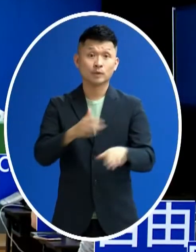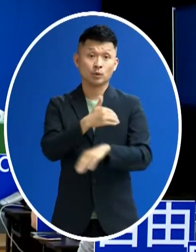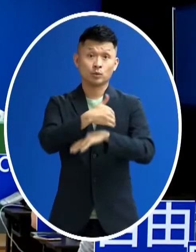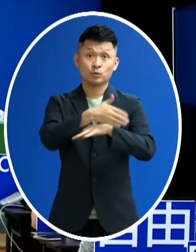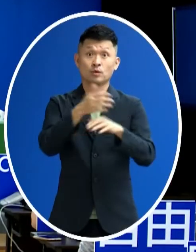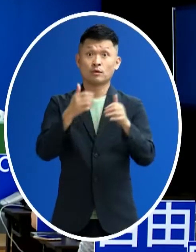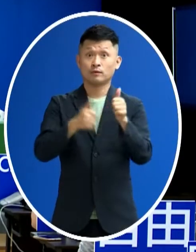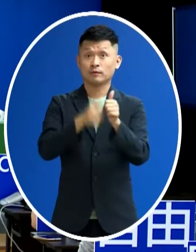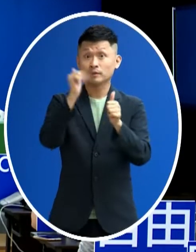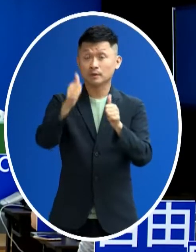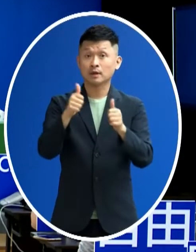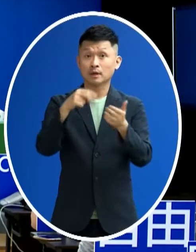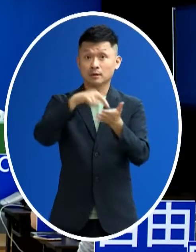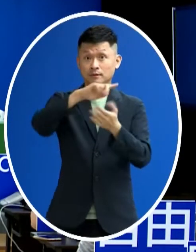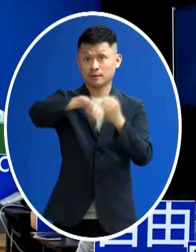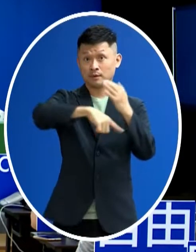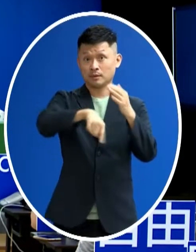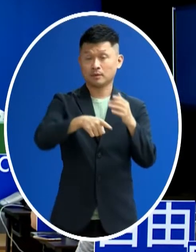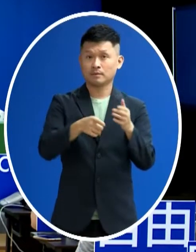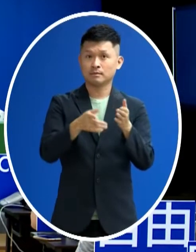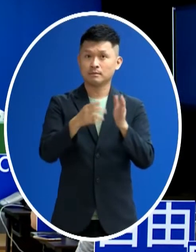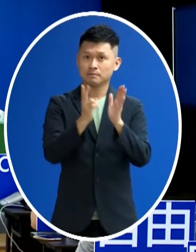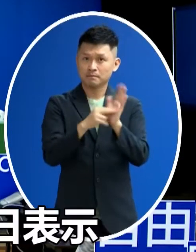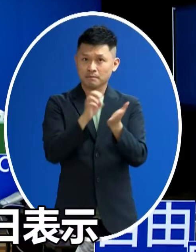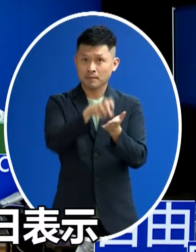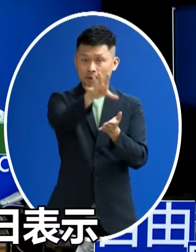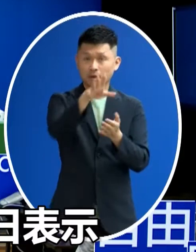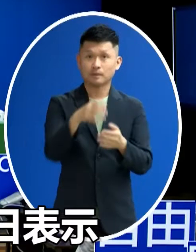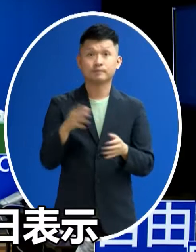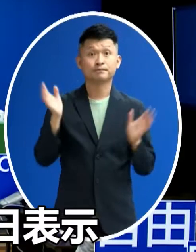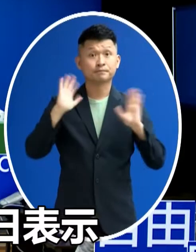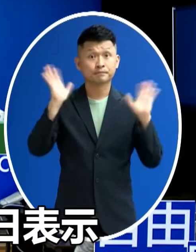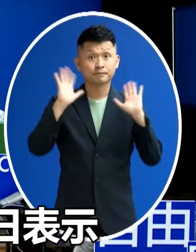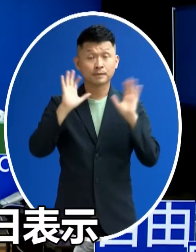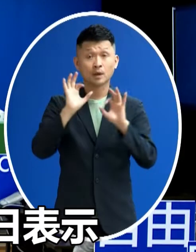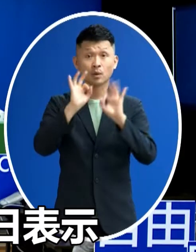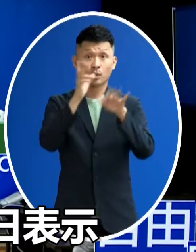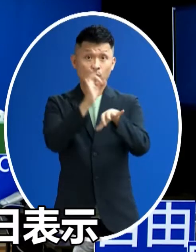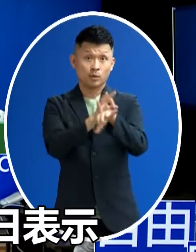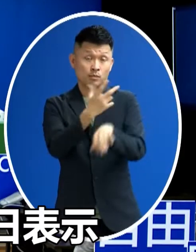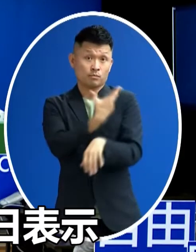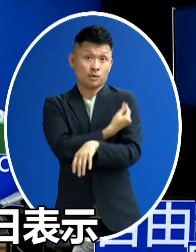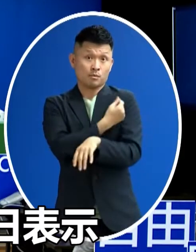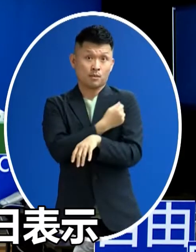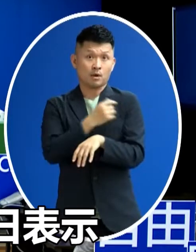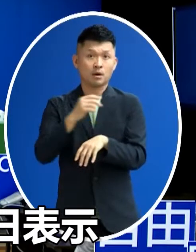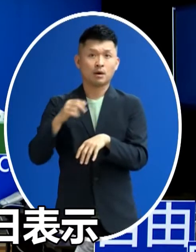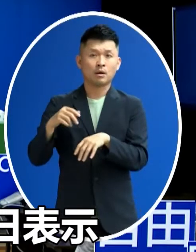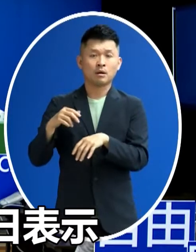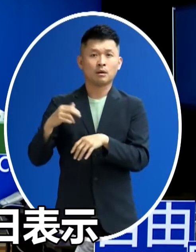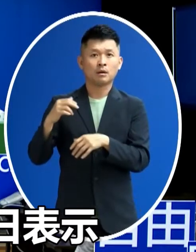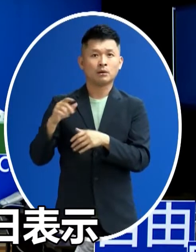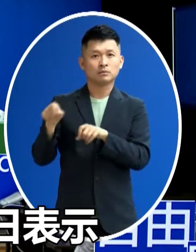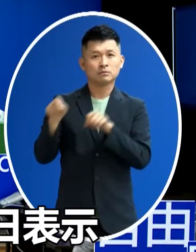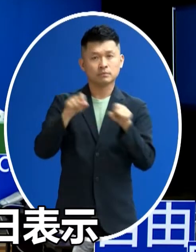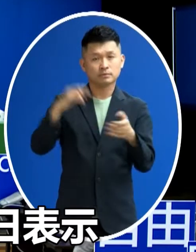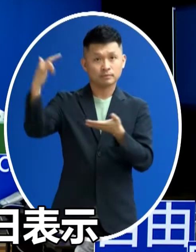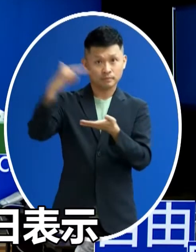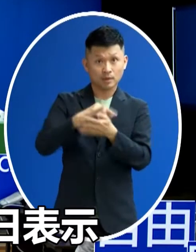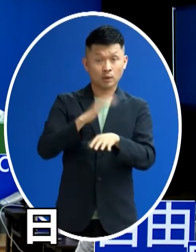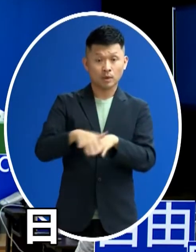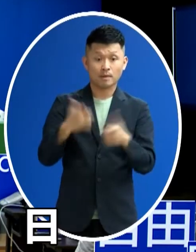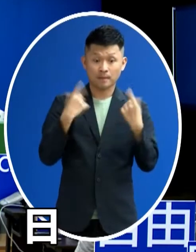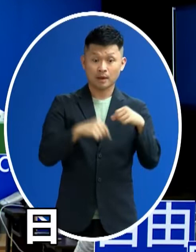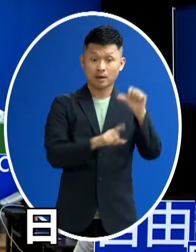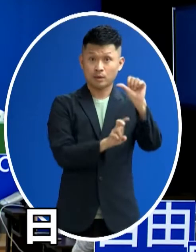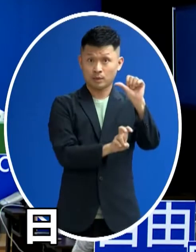在立法院有提到说，就是儿童剂型的辉瑞 BNT 疫苗会延到16号的清晨抵达。那部长您先前说，大概是希望在